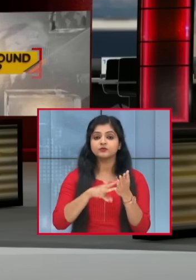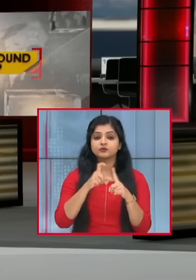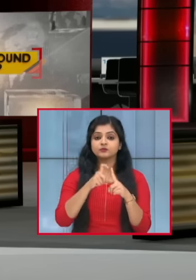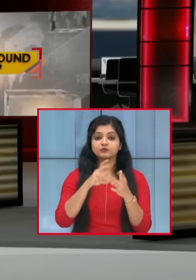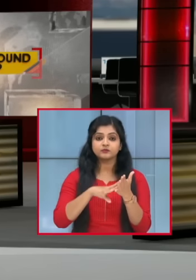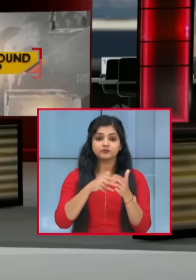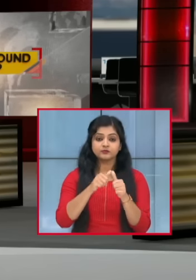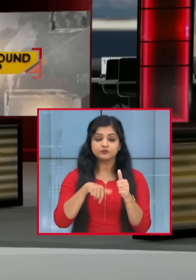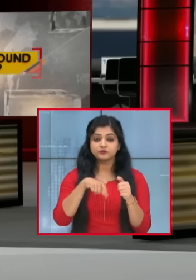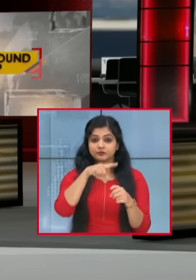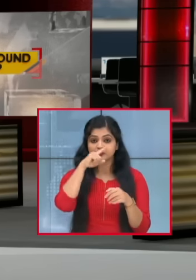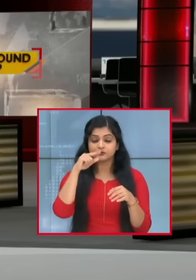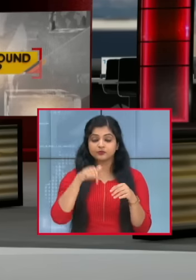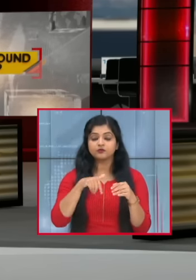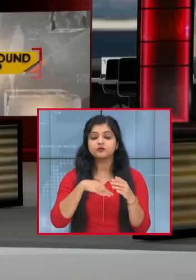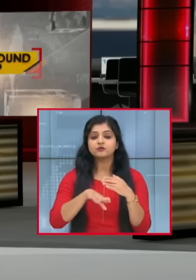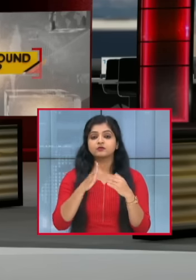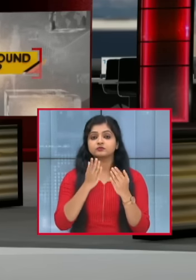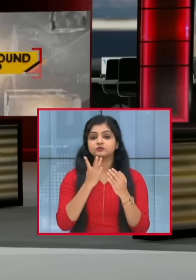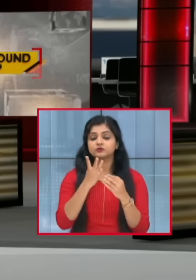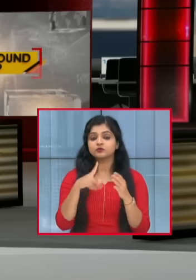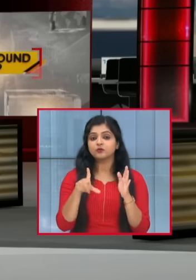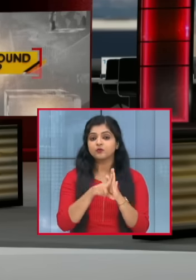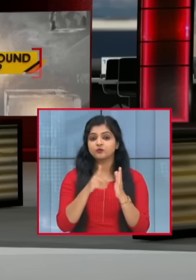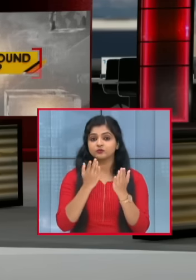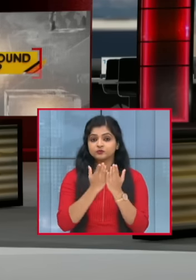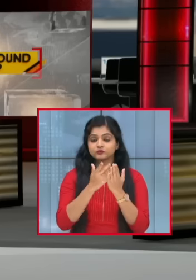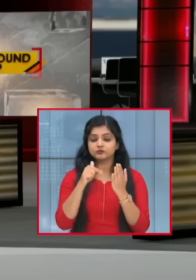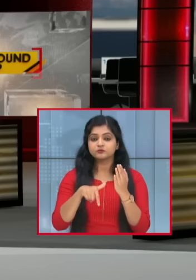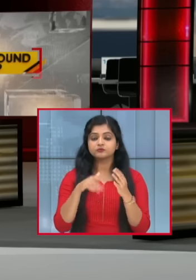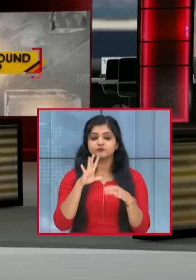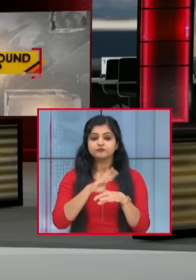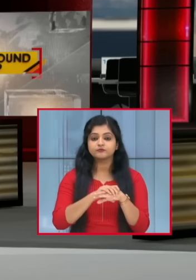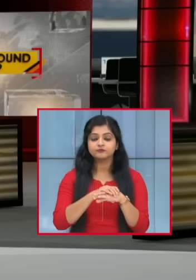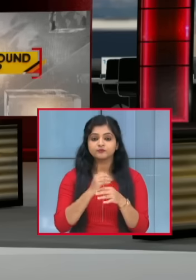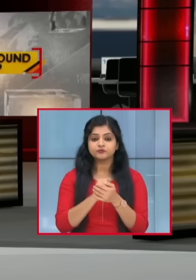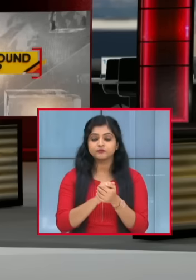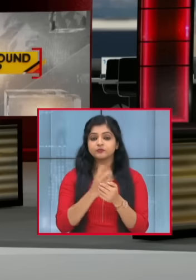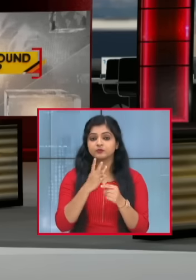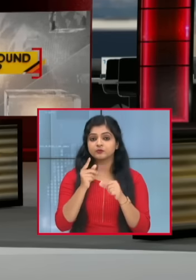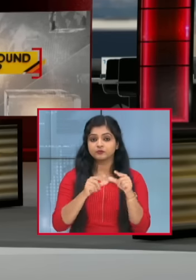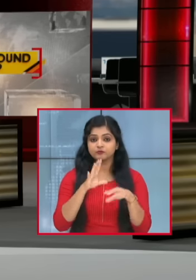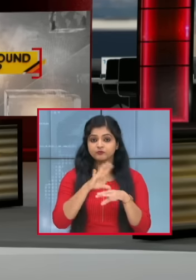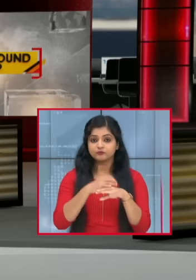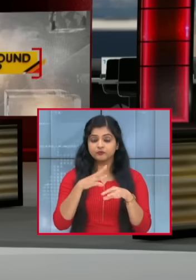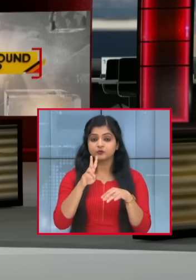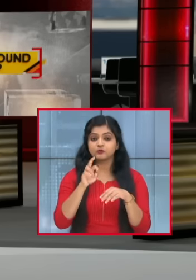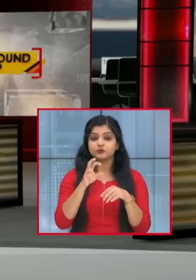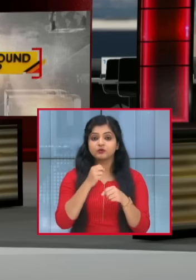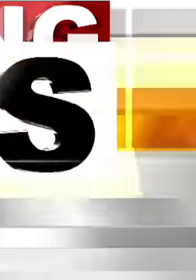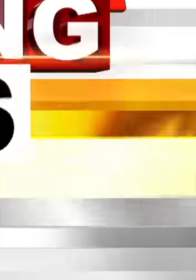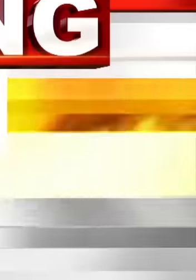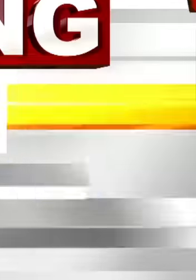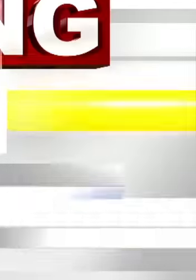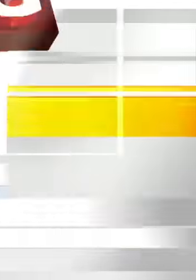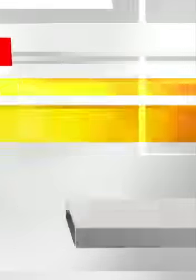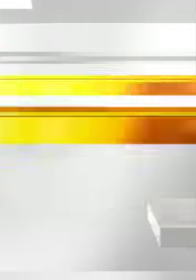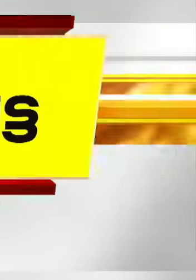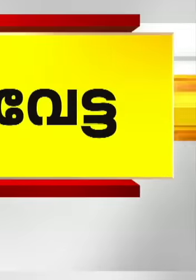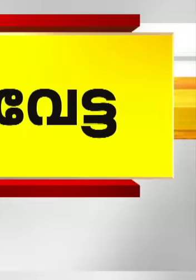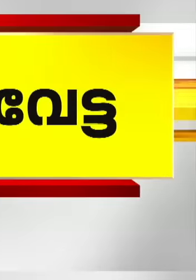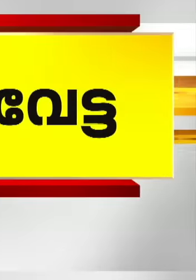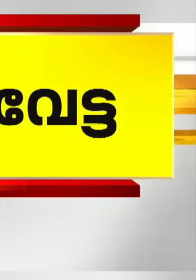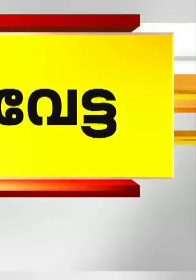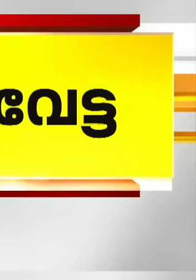നിയമ വിദ്യാർത്ഥികൾ പിടിയിൽ. പട്ടാമ്പി സ്വദേശികളായ ശ്രീഹരി, സൂഫിയാൻ, അജ്മൽ ഷാ എന്നിവരാണ് പിടിയിലായത്. 20 ഗ്രാം MDMAയാണ് ഇവരിൽ നിന്ന്